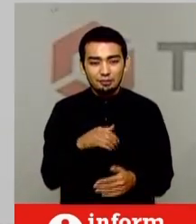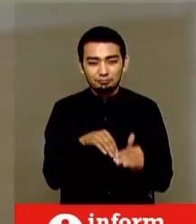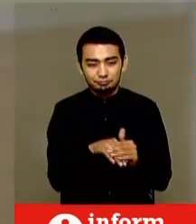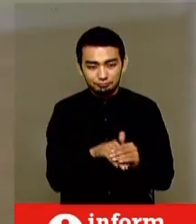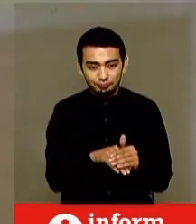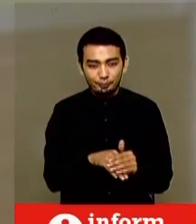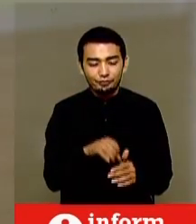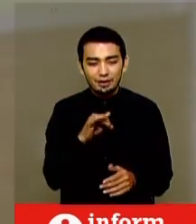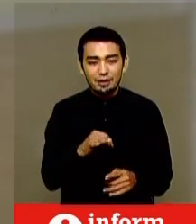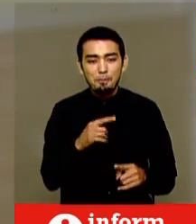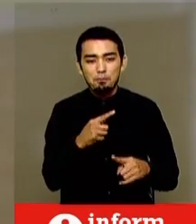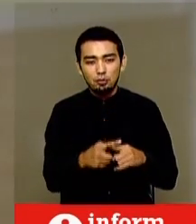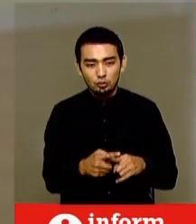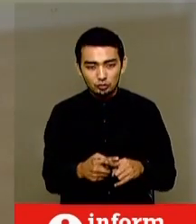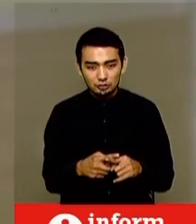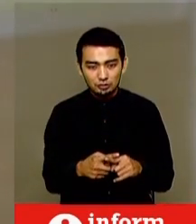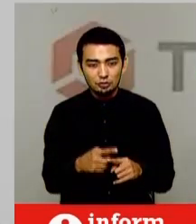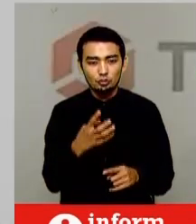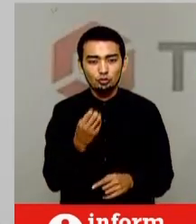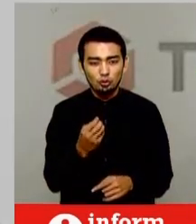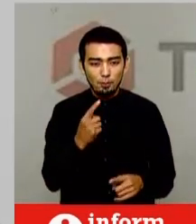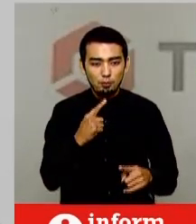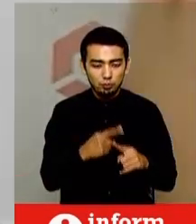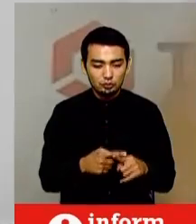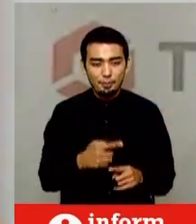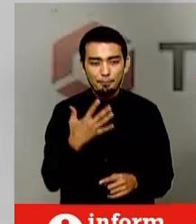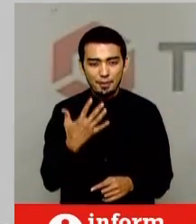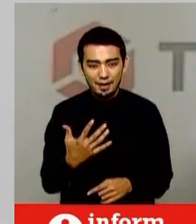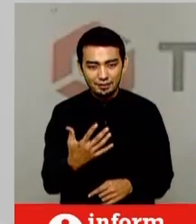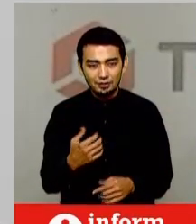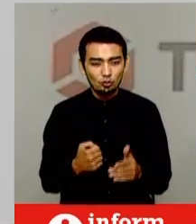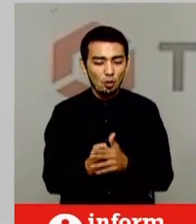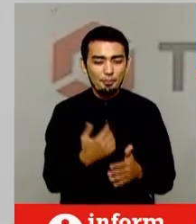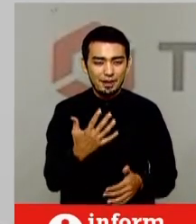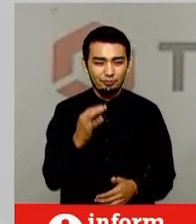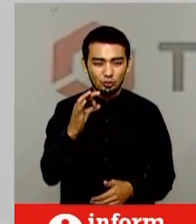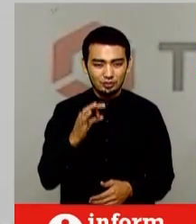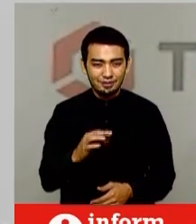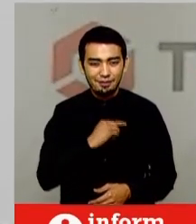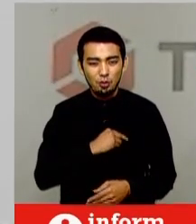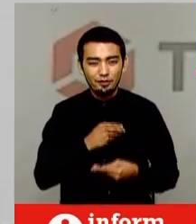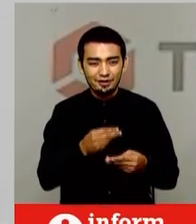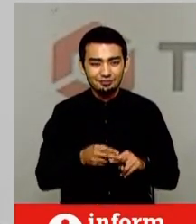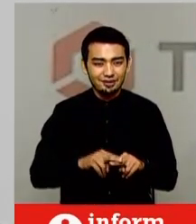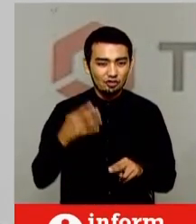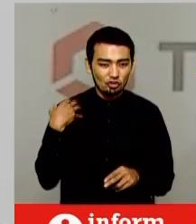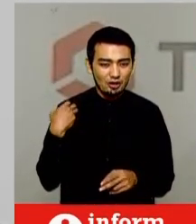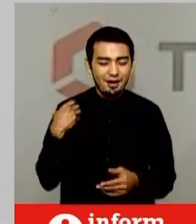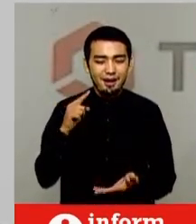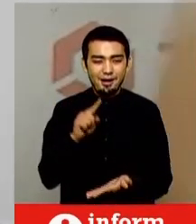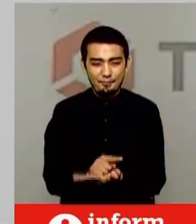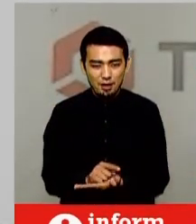накапливаете. Дополнительно к этому еще плюс 5-5% работодатель будет